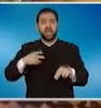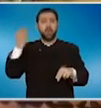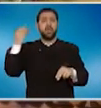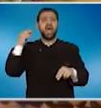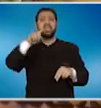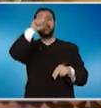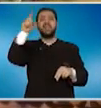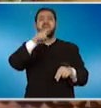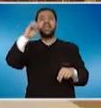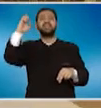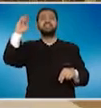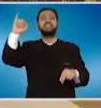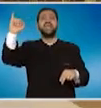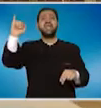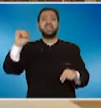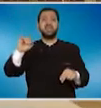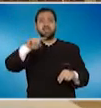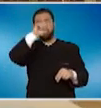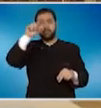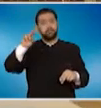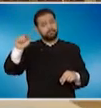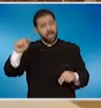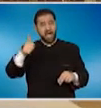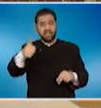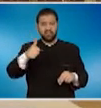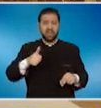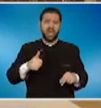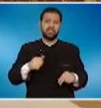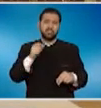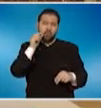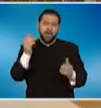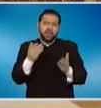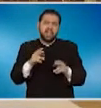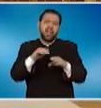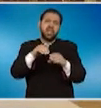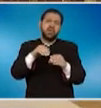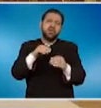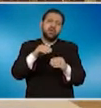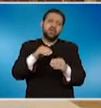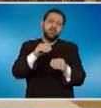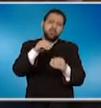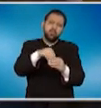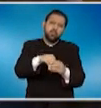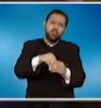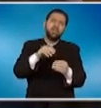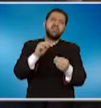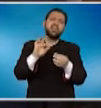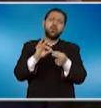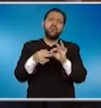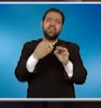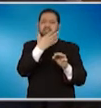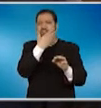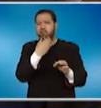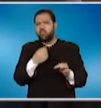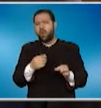că da, pentru că și perspectiva gânditorilor și a celor care pun în cuvinte frumoase aceste lucruri vine tot dintr-un reflex